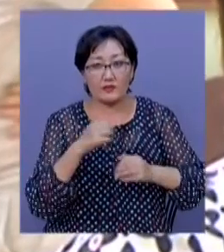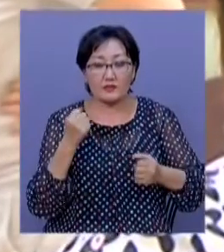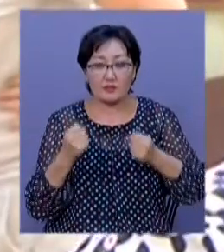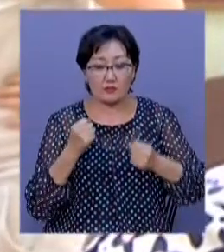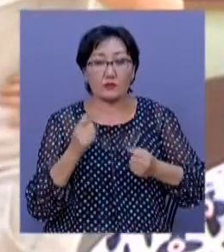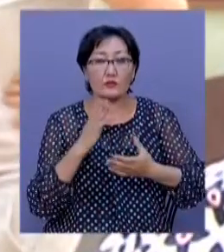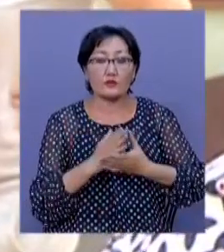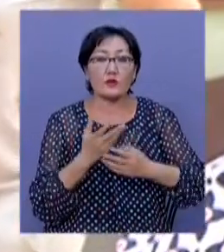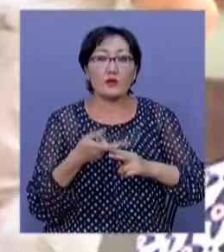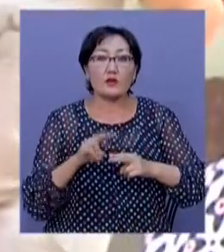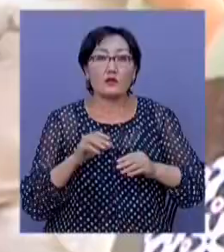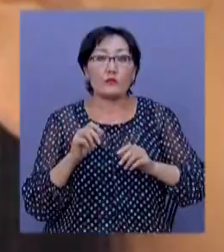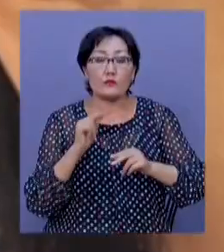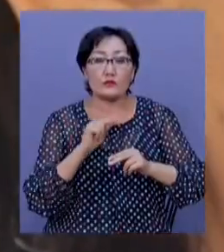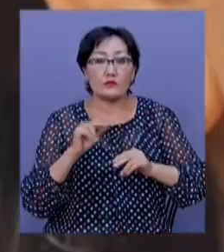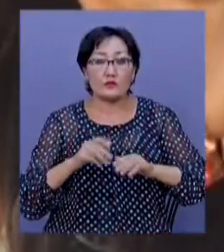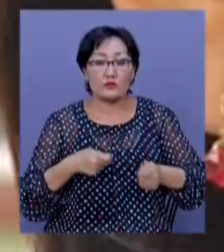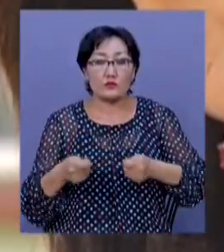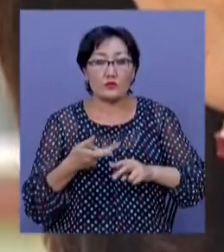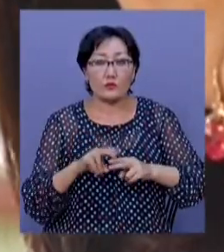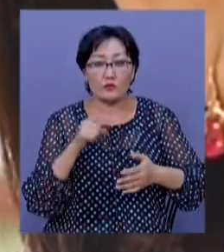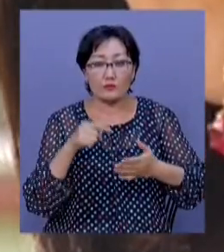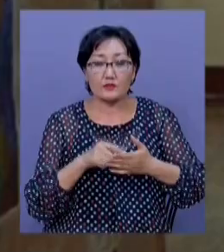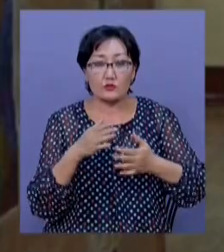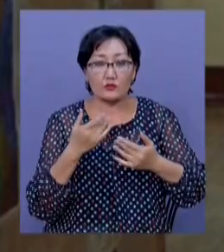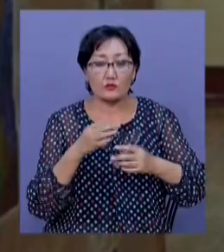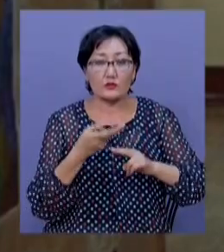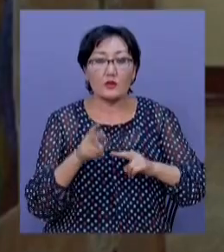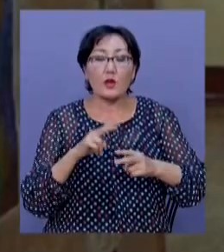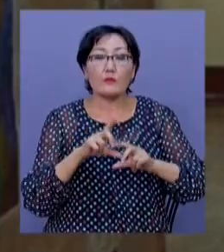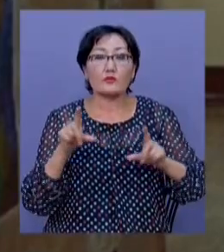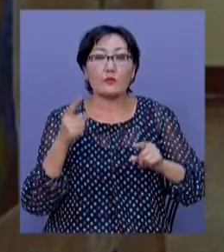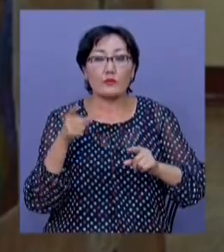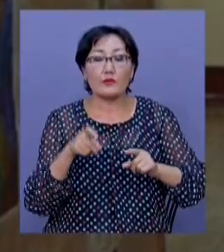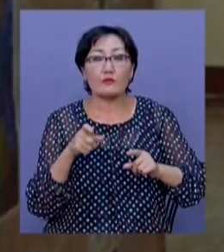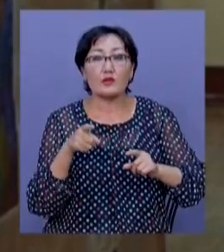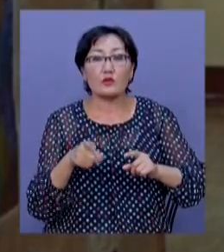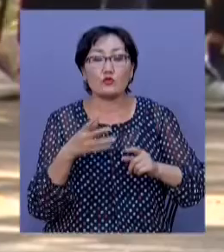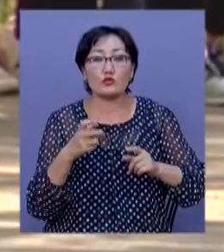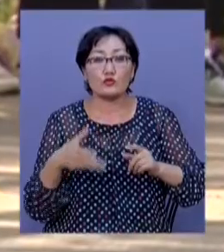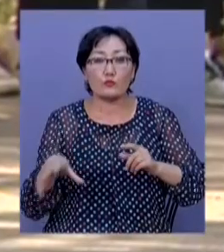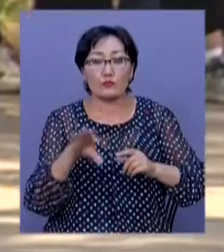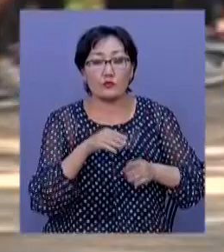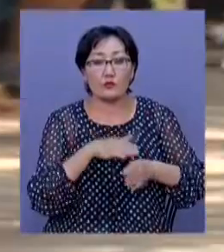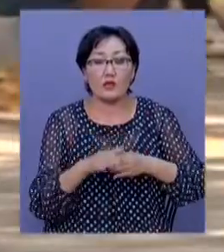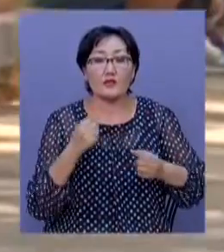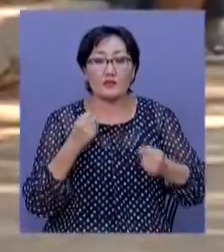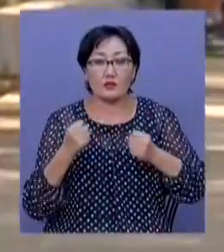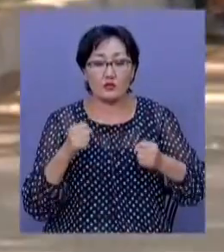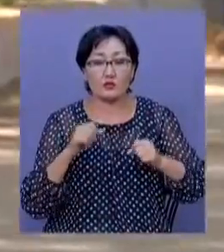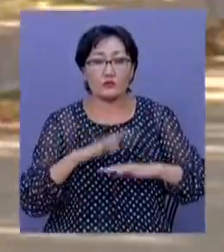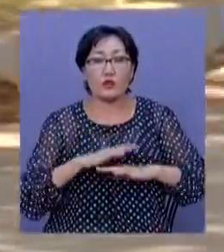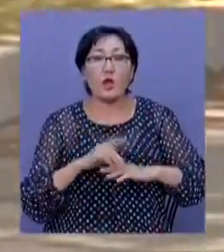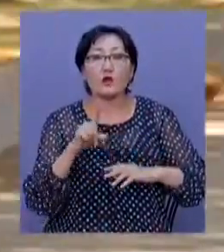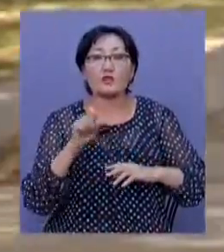мектеп директорының оқушы жөніндегі орынбасары бұл мәселені жоққа шығарып отыр. Мектептегі 1300 баланың барлығы да дене шынықтыру сабағын